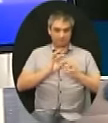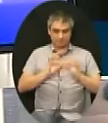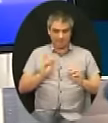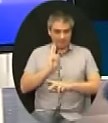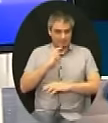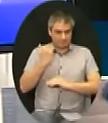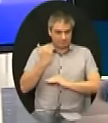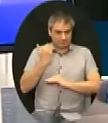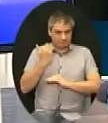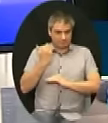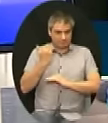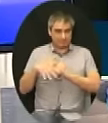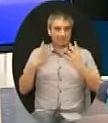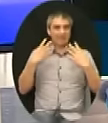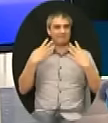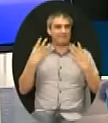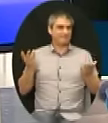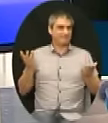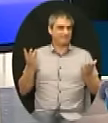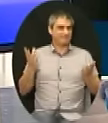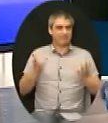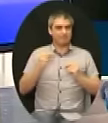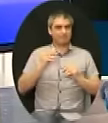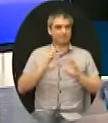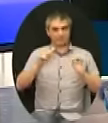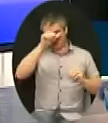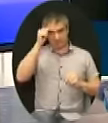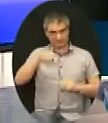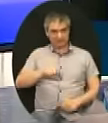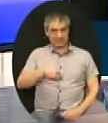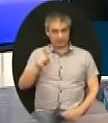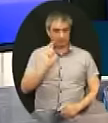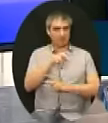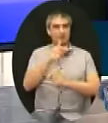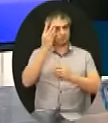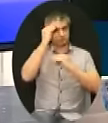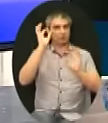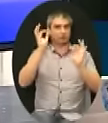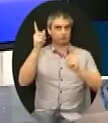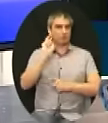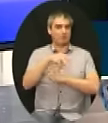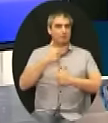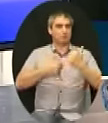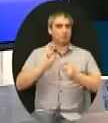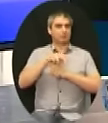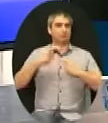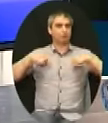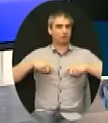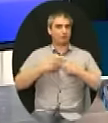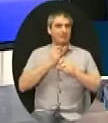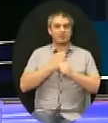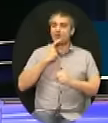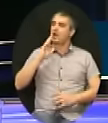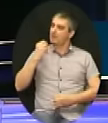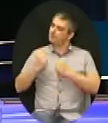מיד עם פרוץ האביב, עם תחילת מושב הקיץ של הכנסת, אתה תתמודד, תודיע רשמית שאתה מתמודד על ראשות מפלגת העבודה? תראה, גם